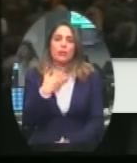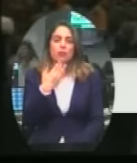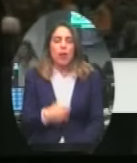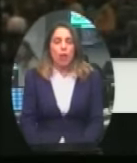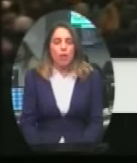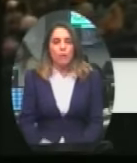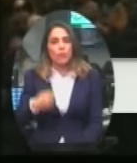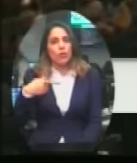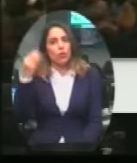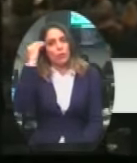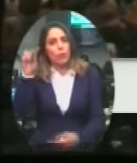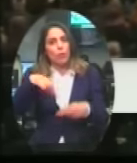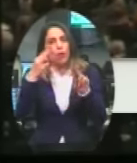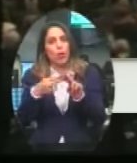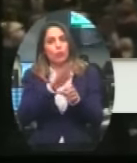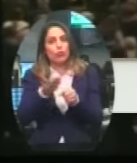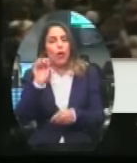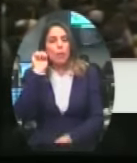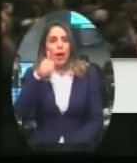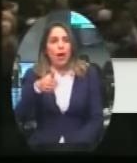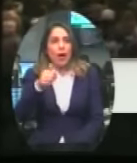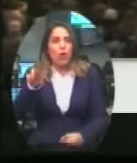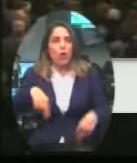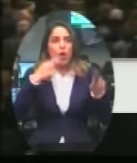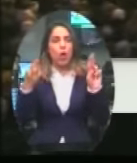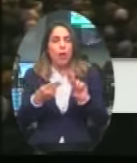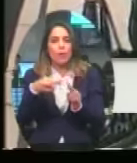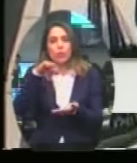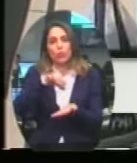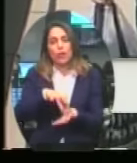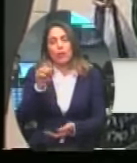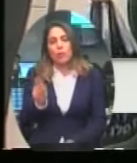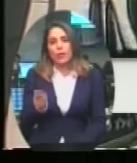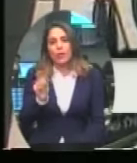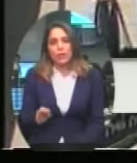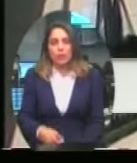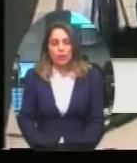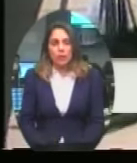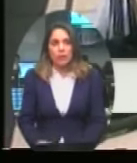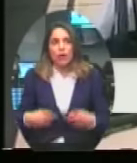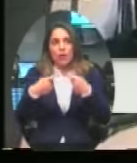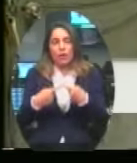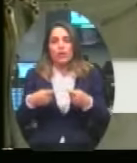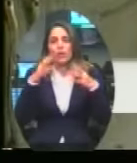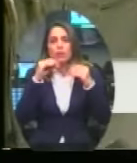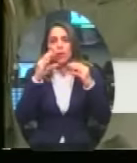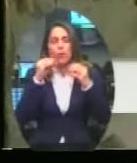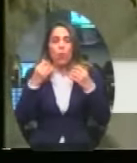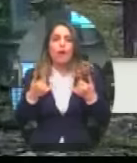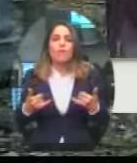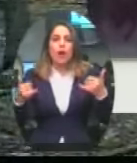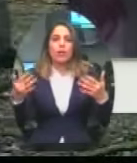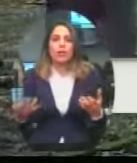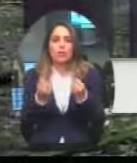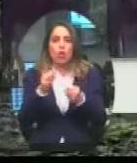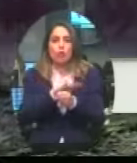הבינלאומי לשואה אשר יחול מחר ברחבי העולם צוין במליאת הכנסת. חברי הכנסת דיברו על רווחת ניצולי השואה וגם